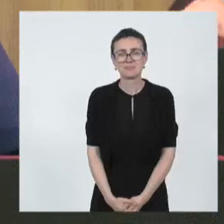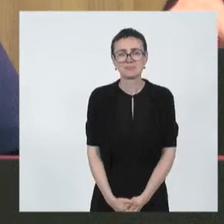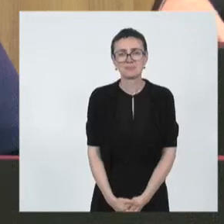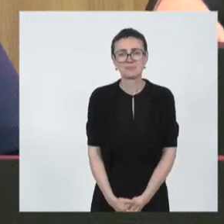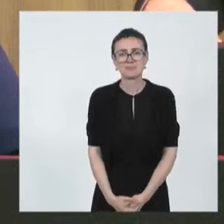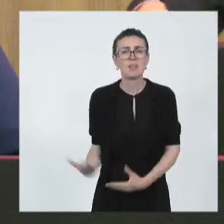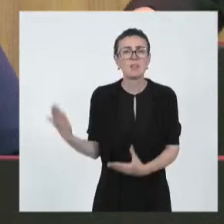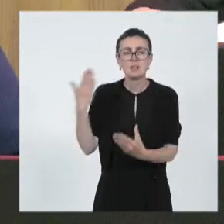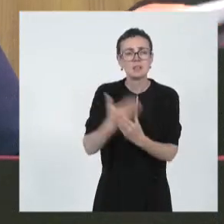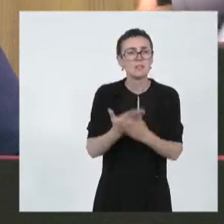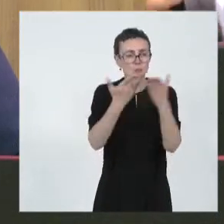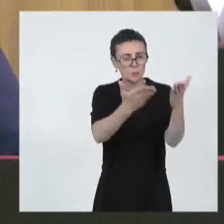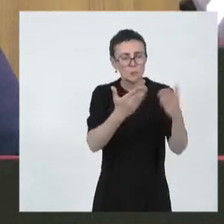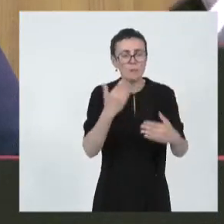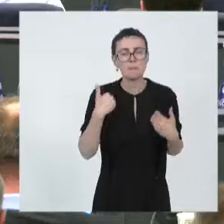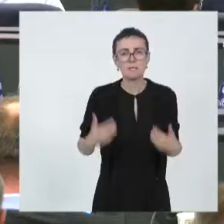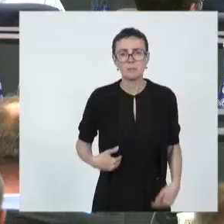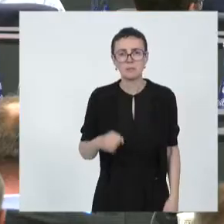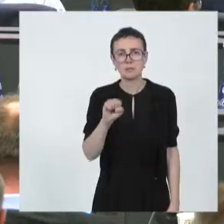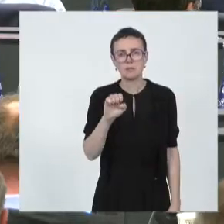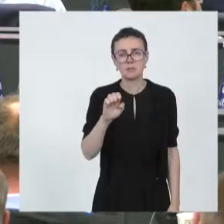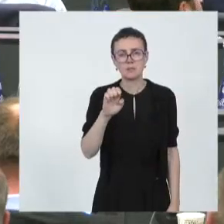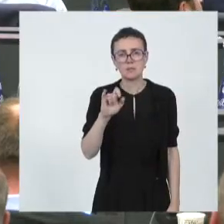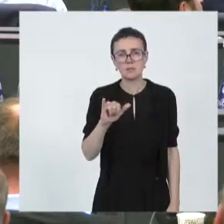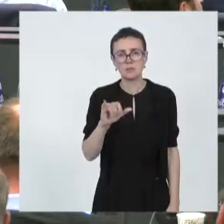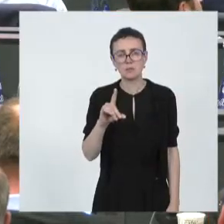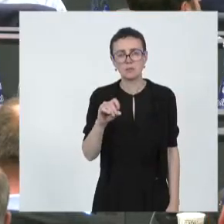De Madame Sédou. Oui, bonsoir.